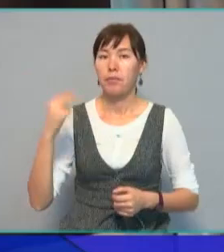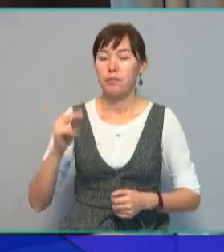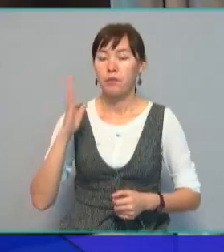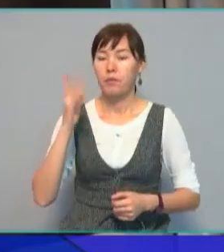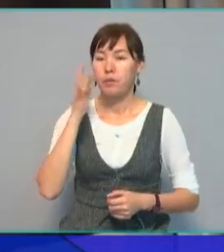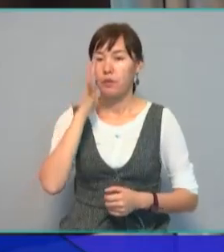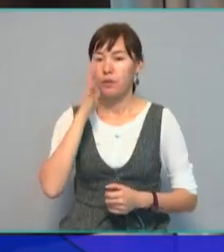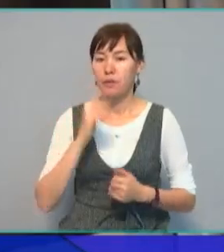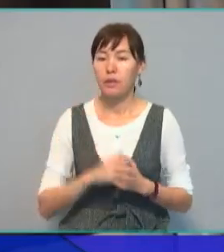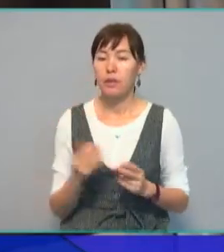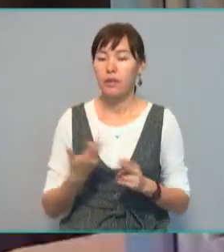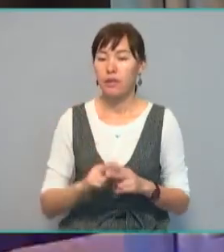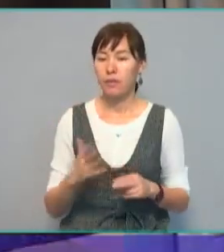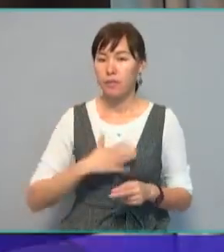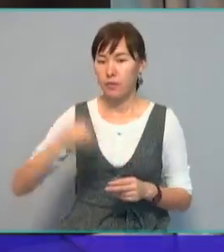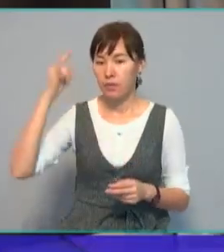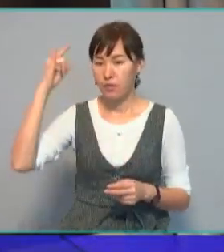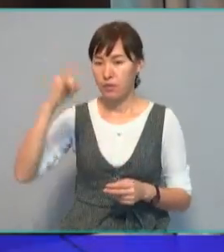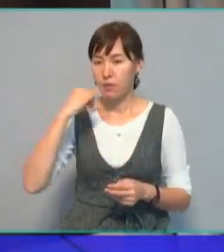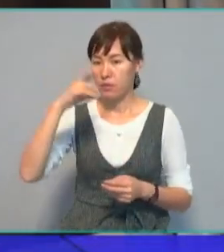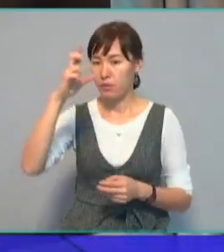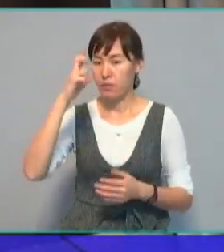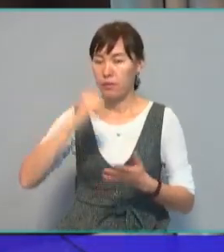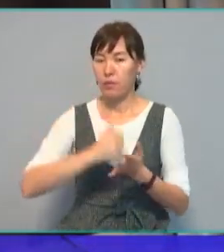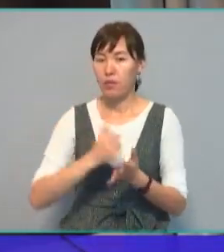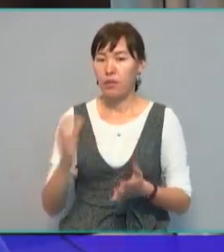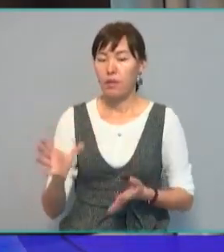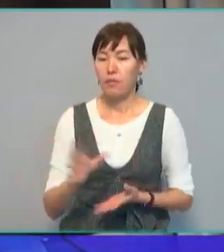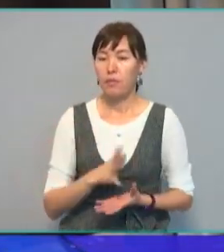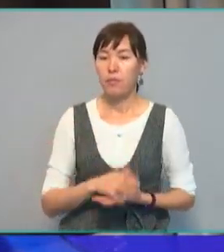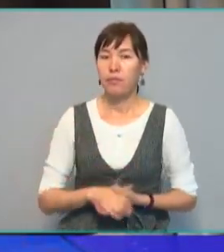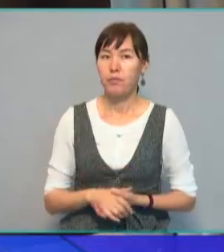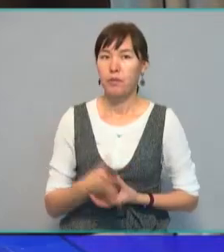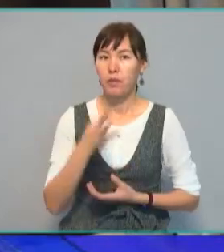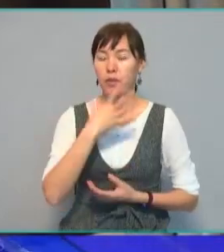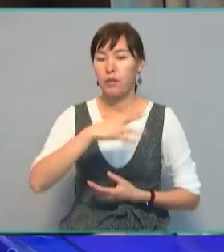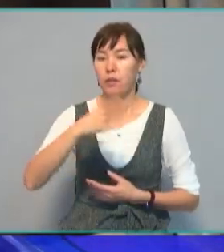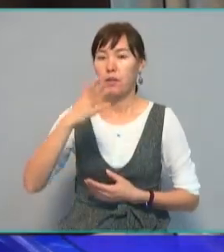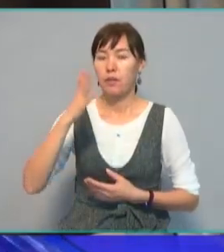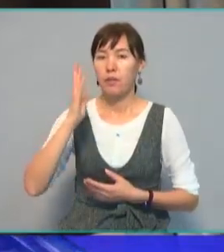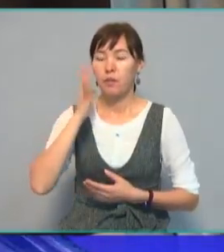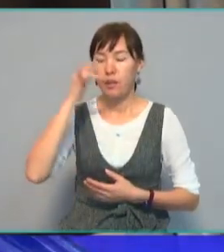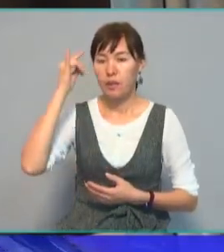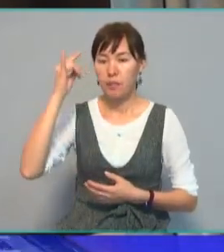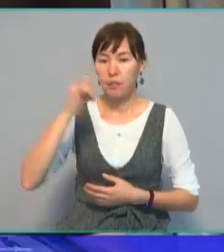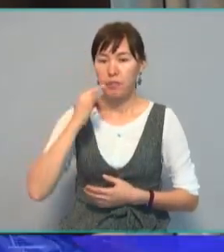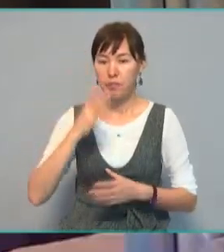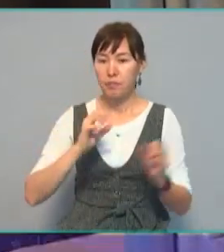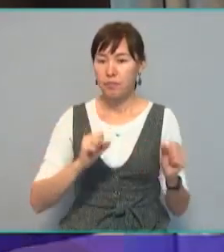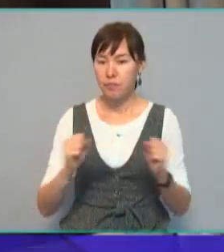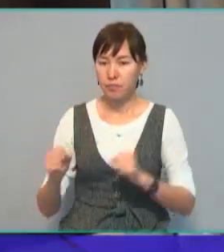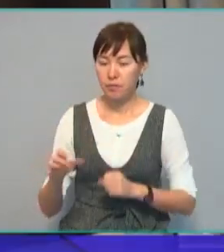болған кездерінде осы біздің Қазақстан елінің гаранты болды. Кез келген мінберде Қазақстанның мүддесін